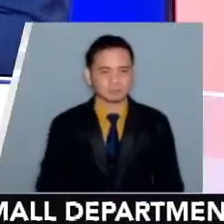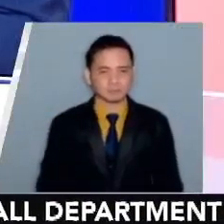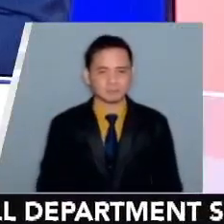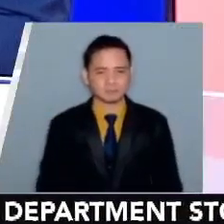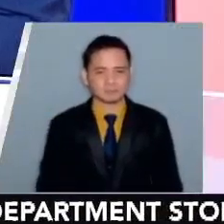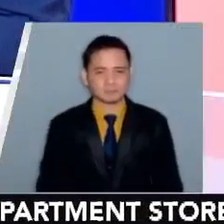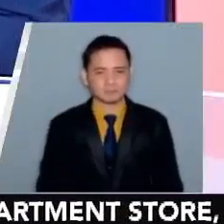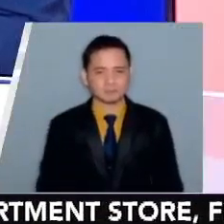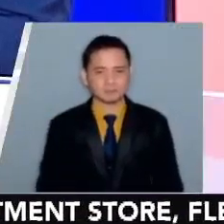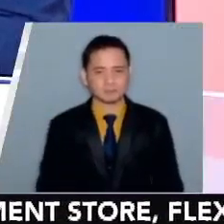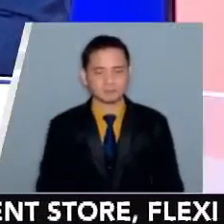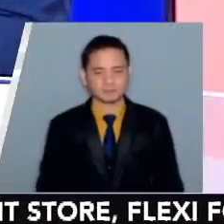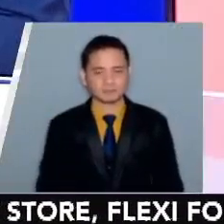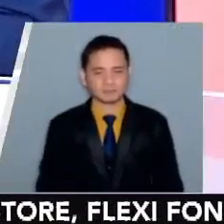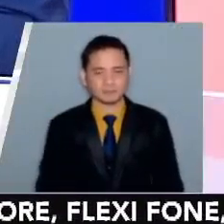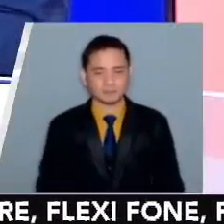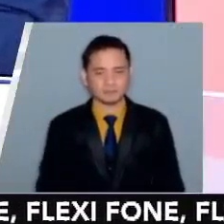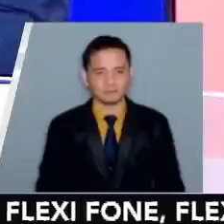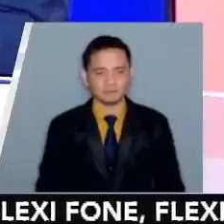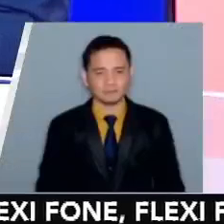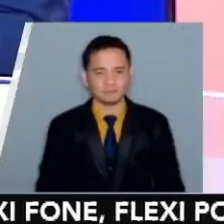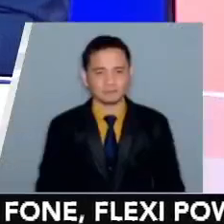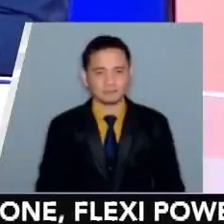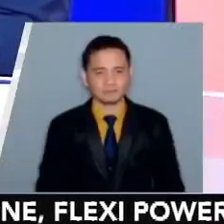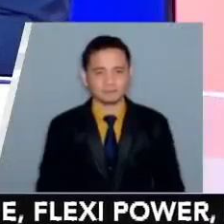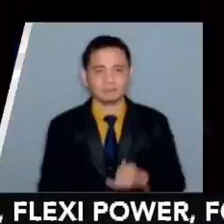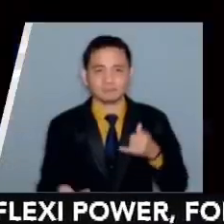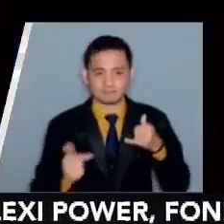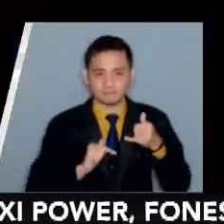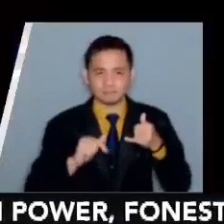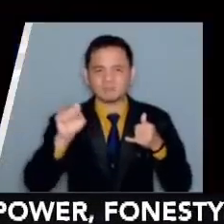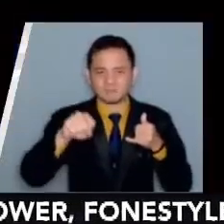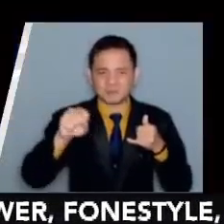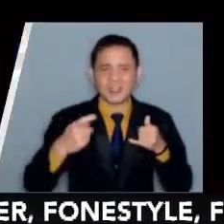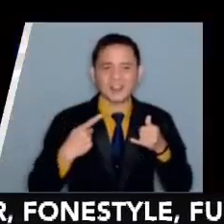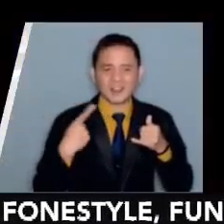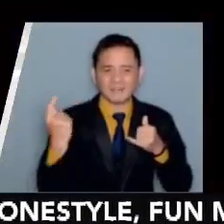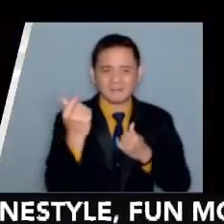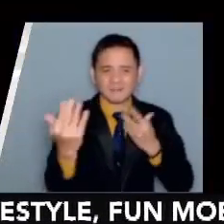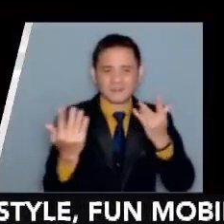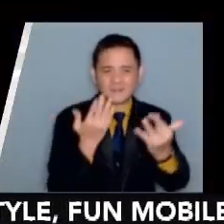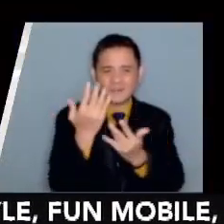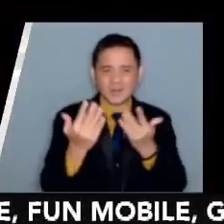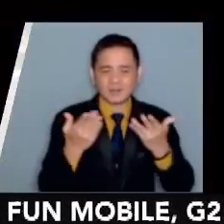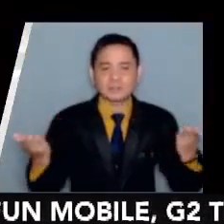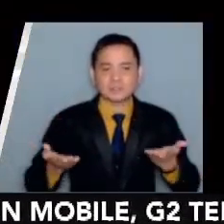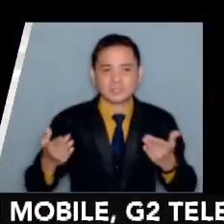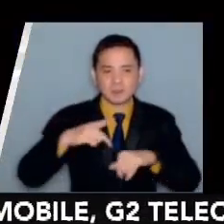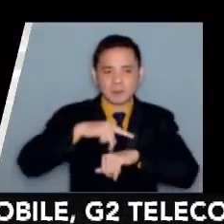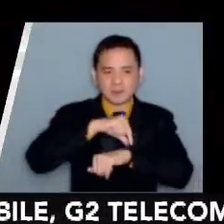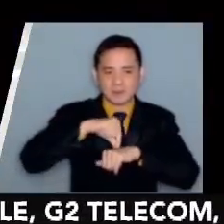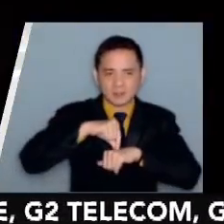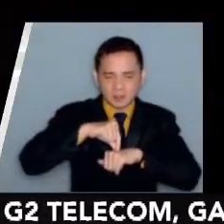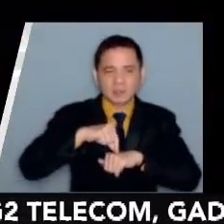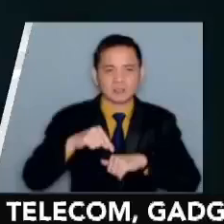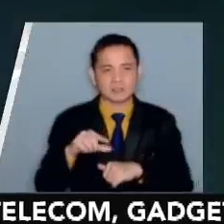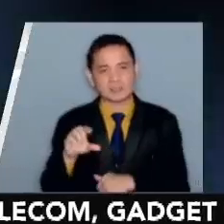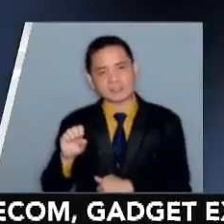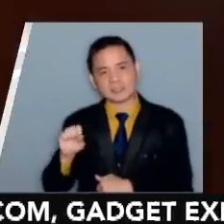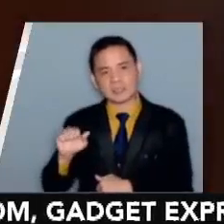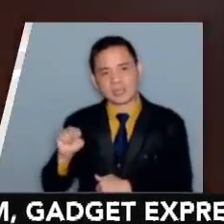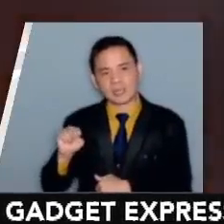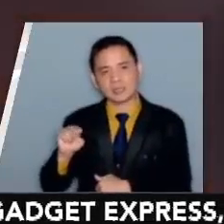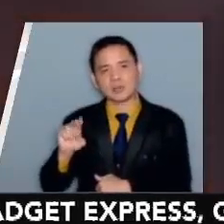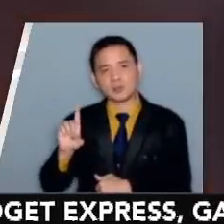baman isang residential fire sa mamamante Street Barangay sano parañque City ang sumiklab kaninang madaling araw ito bago